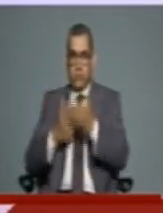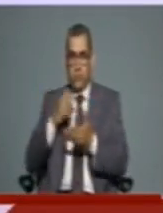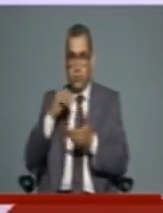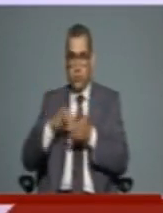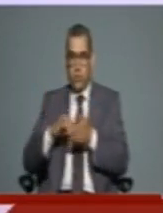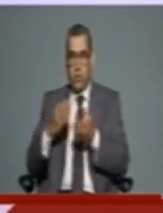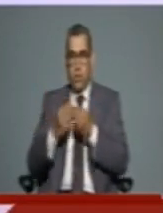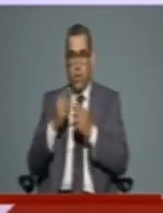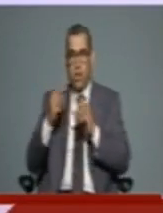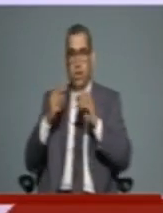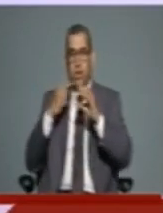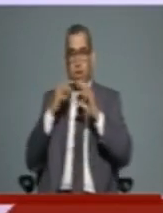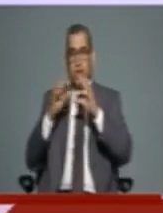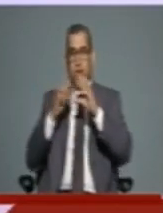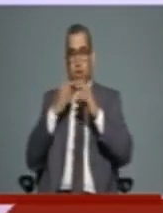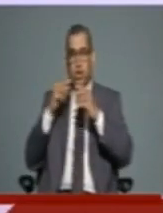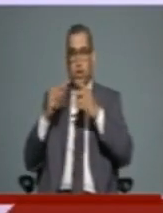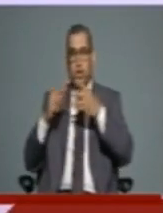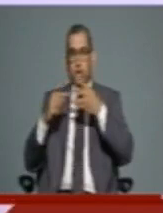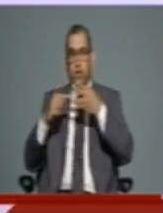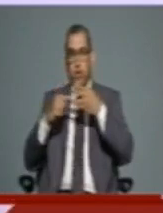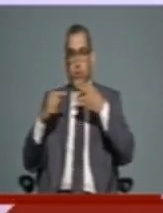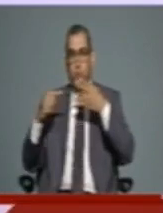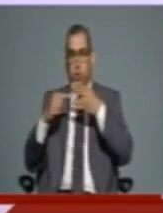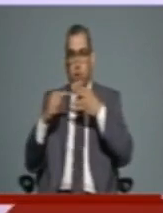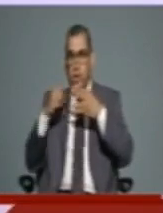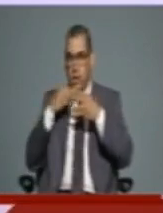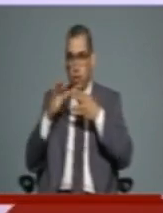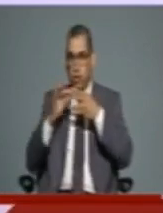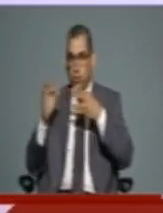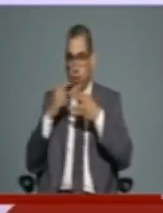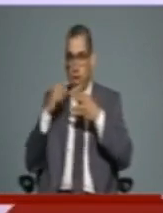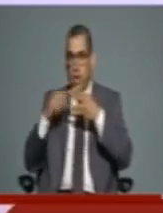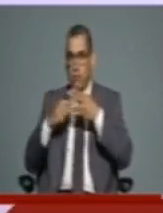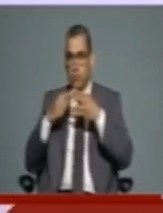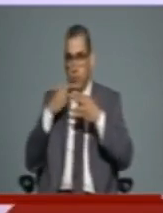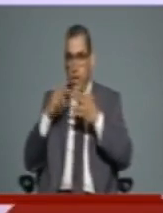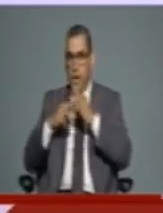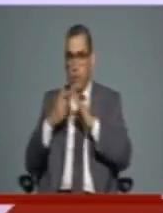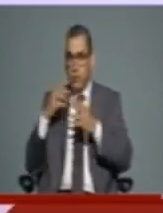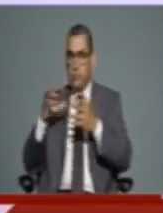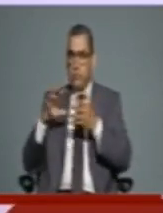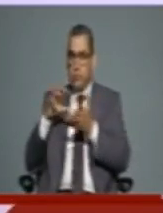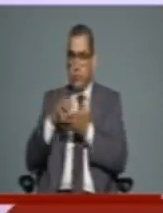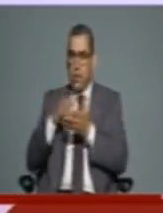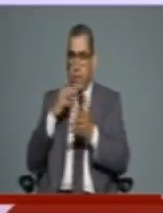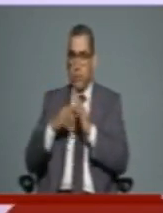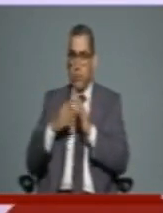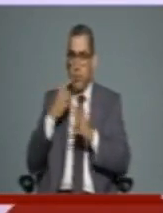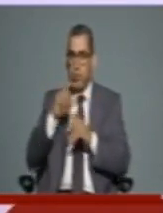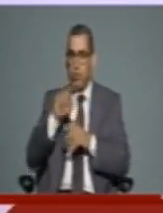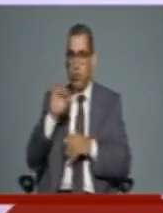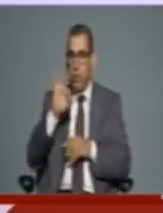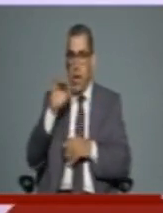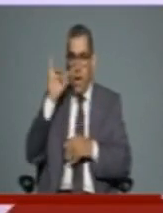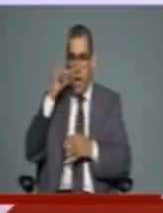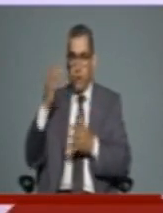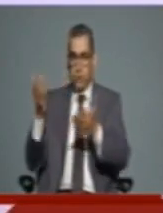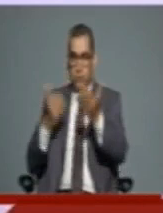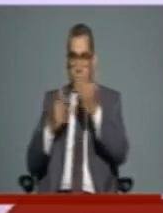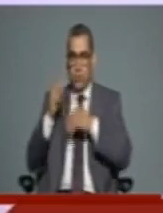واحنا بنجيب من جيبوتي، وبالتالي عندنا رؤوس حية تقضينا 3 شهور